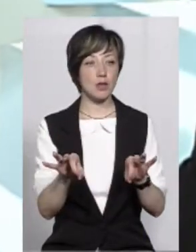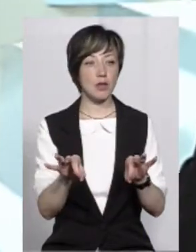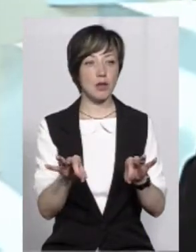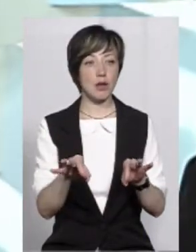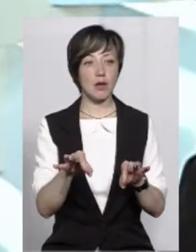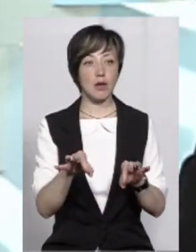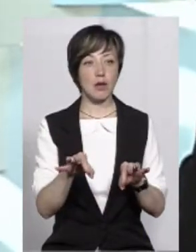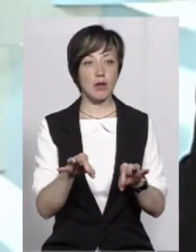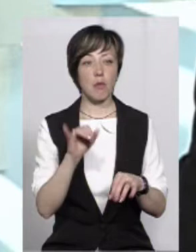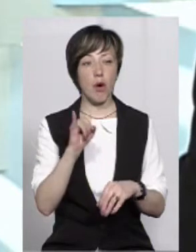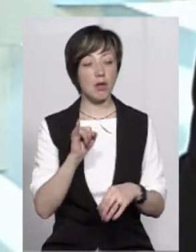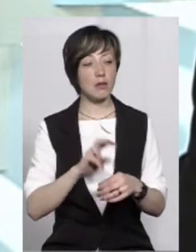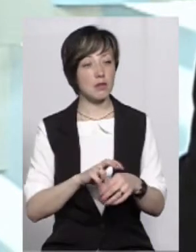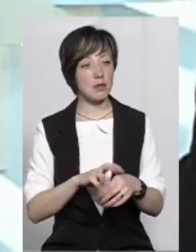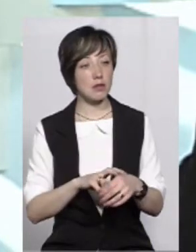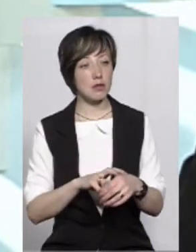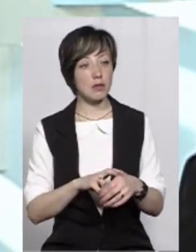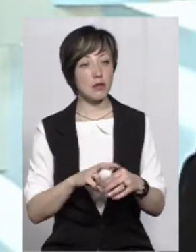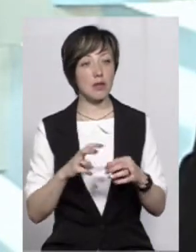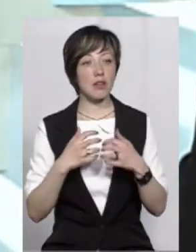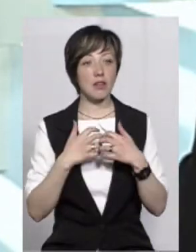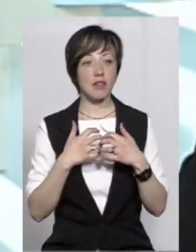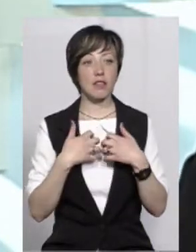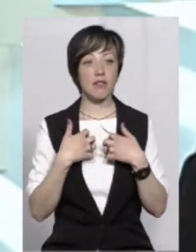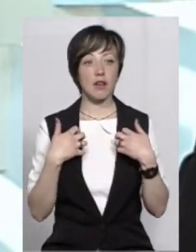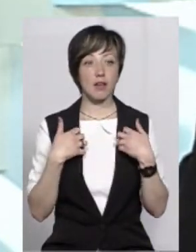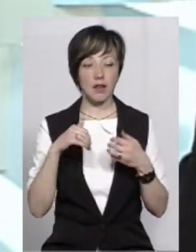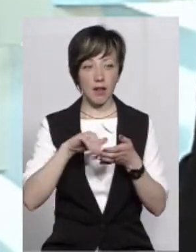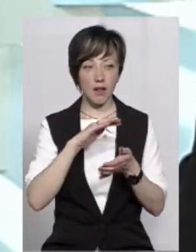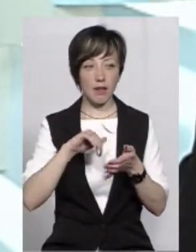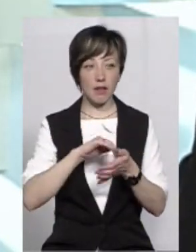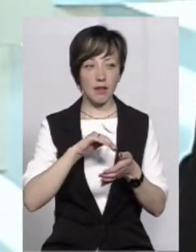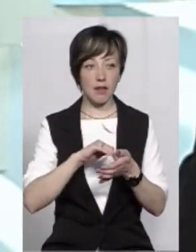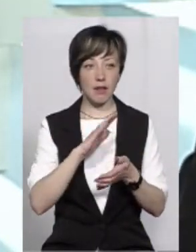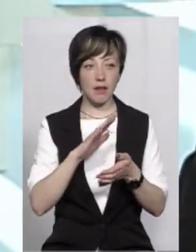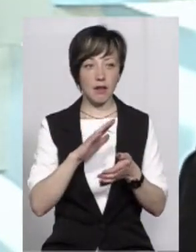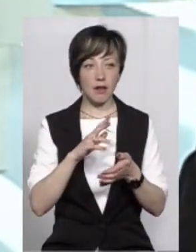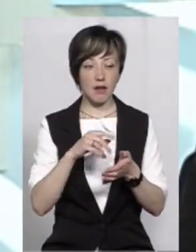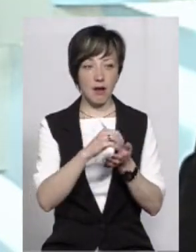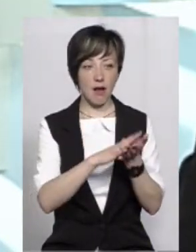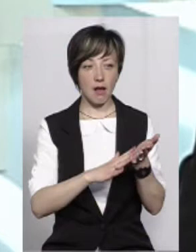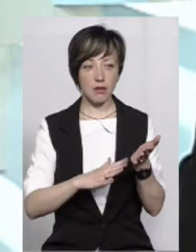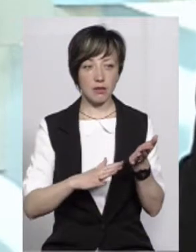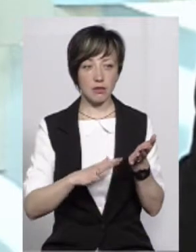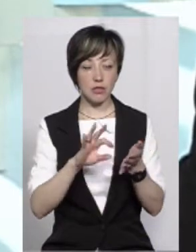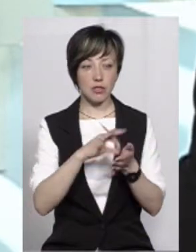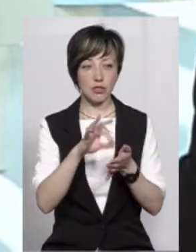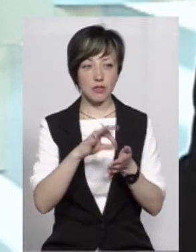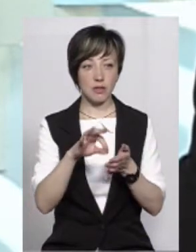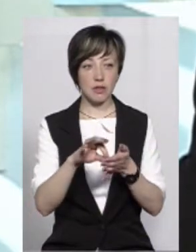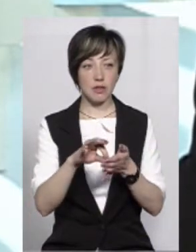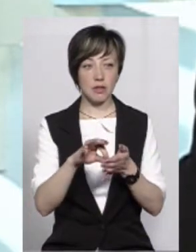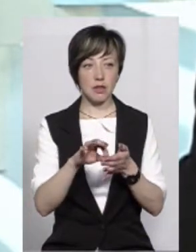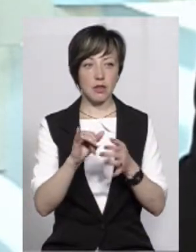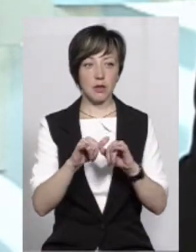дворі. Потім поганий доктор, тому що в тварини є інстинкт, вона зализує рану. Тварина зняла шви